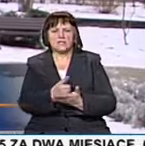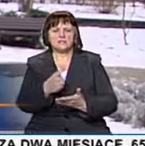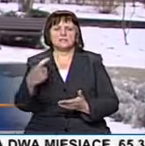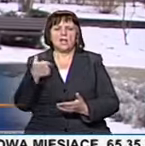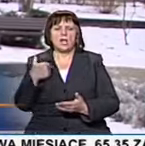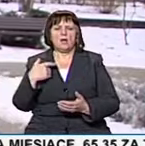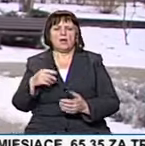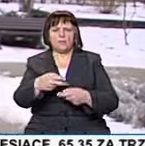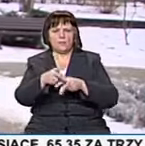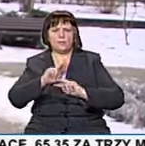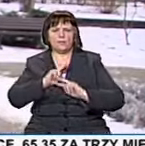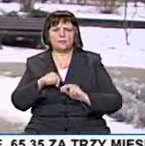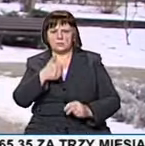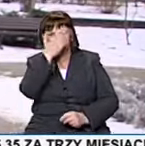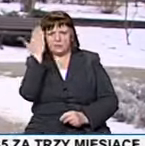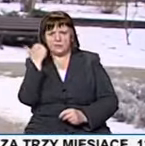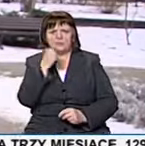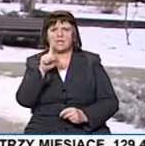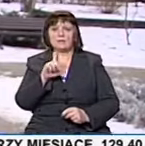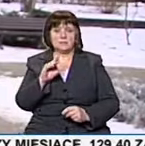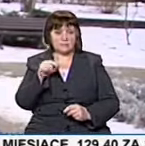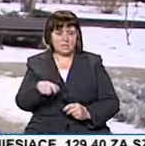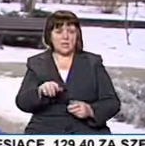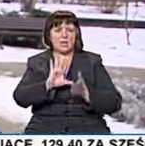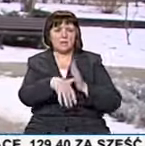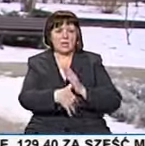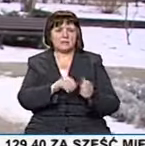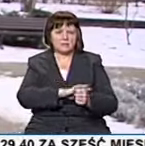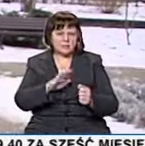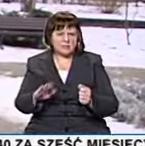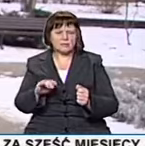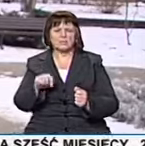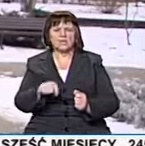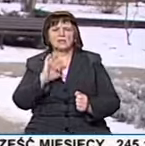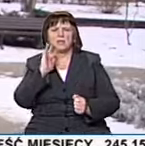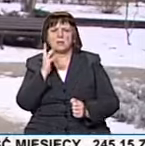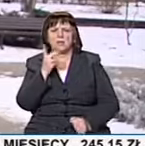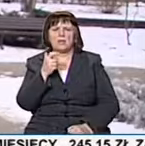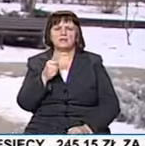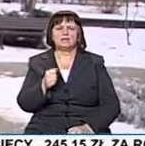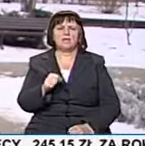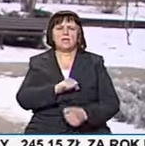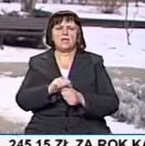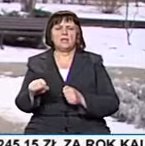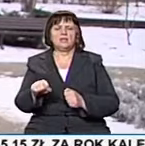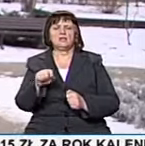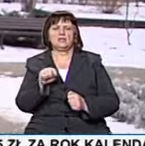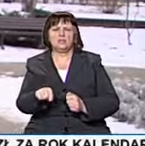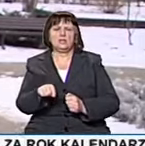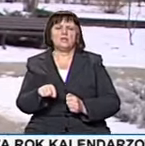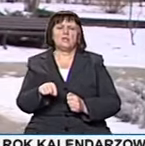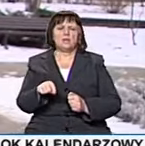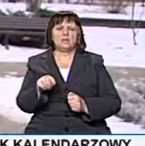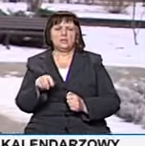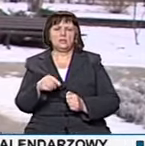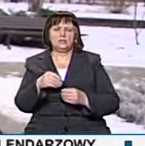tutaj i nie wiedziałam, że miasto Radomsko to było tak, tak ładne i szarmanski i